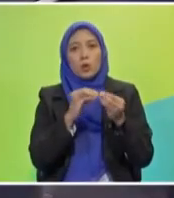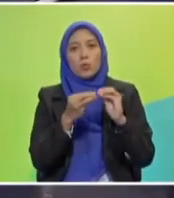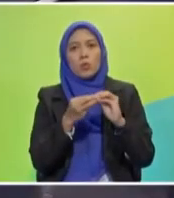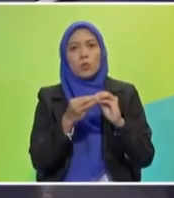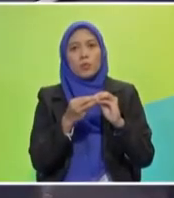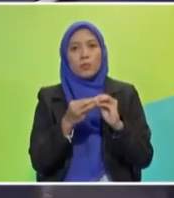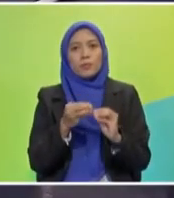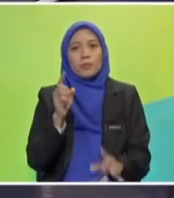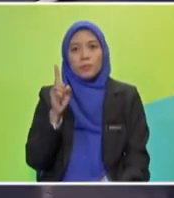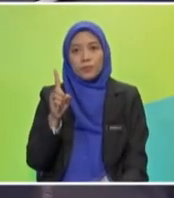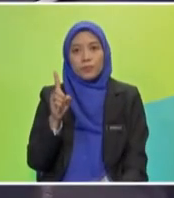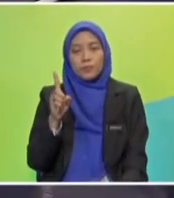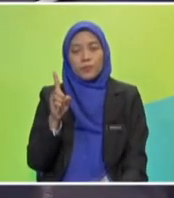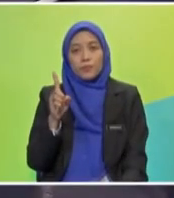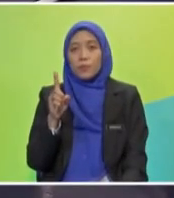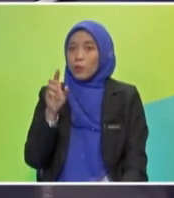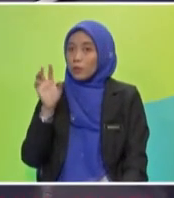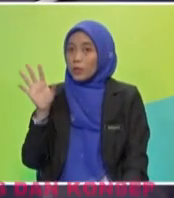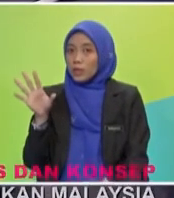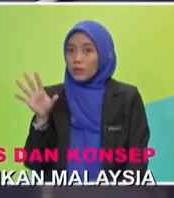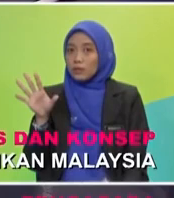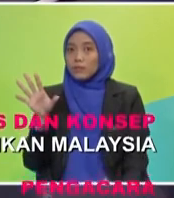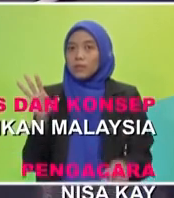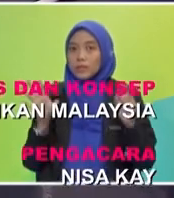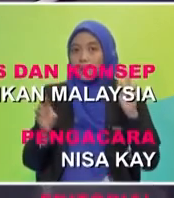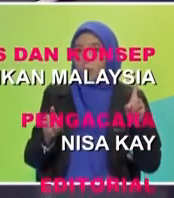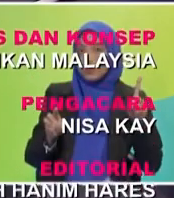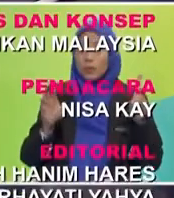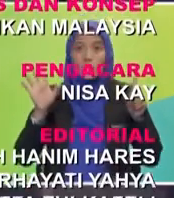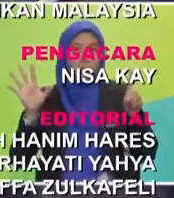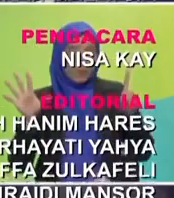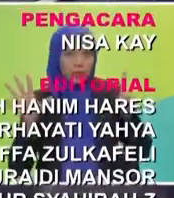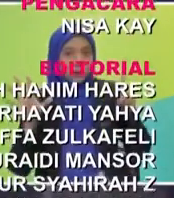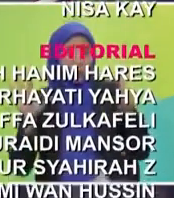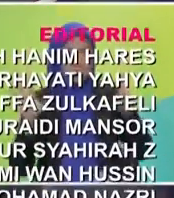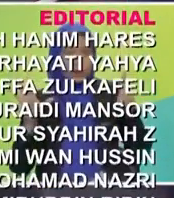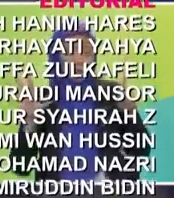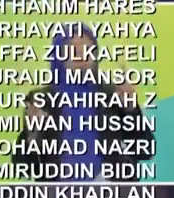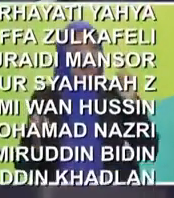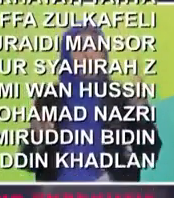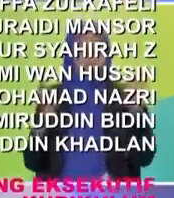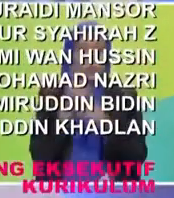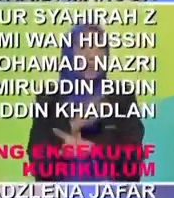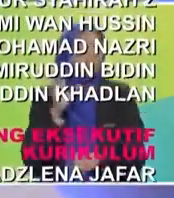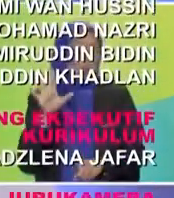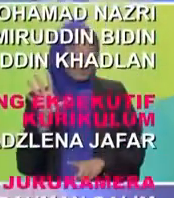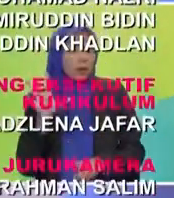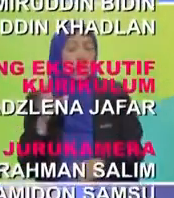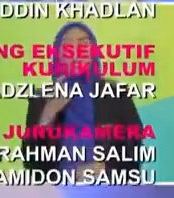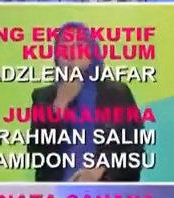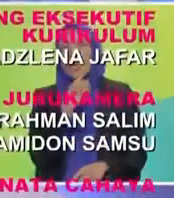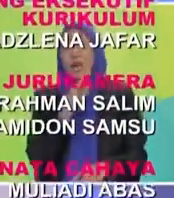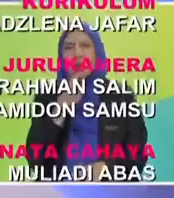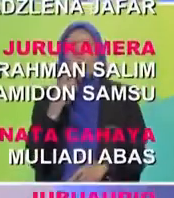bila cikgu buat 1, Nisa buat 5, bermakna 1 darab 5. Oh. Okey. Jadi siapa yang paling awal